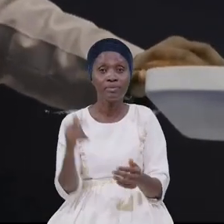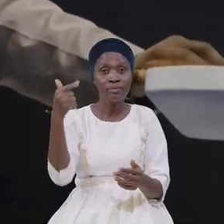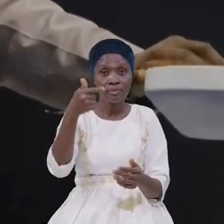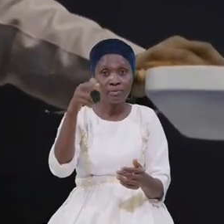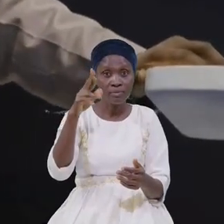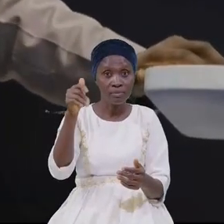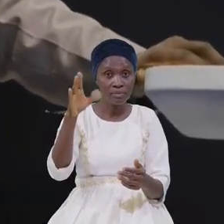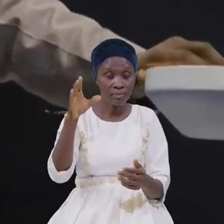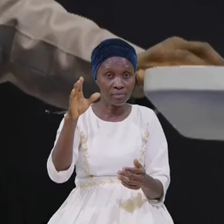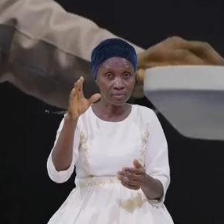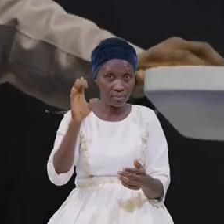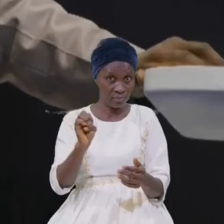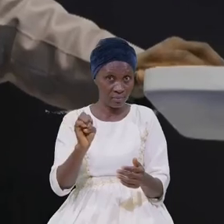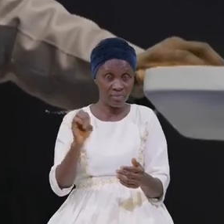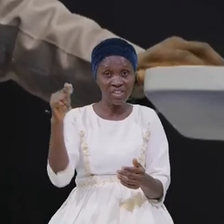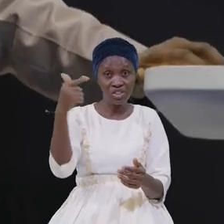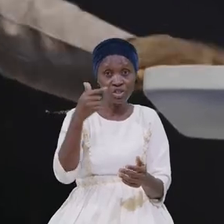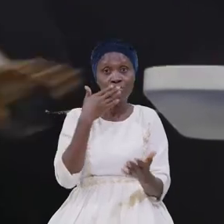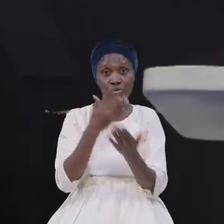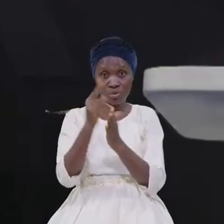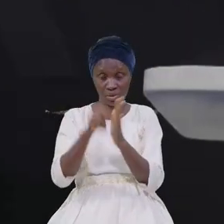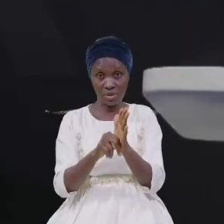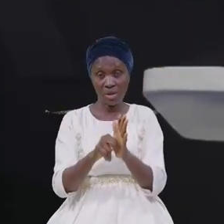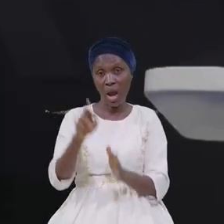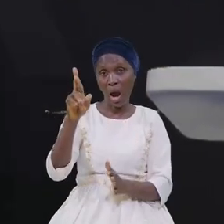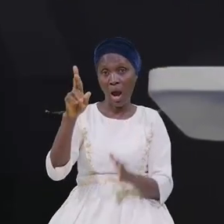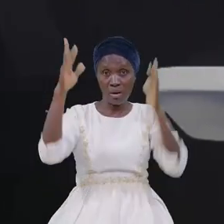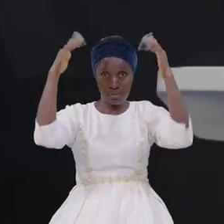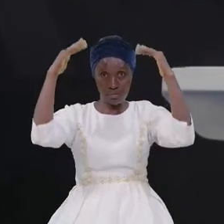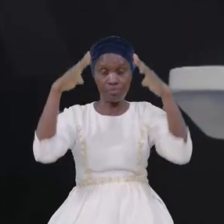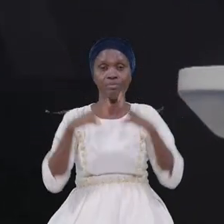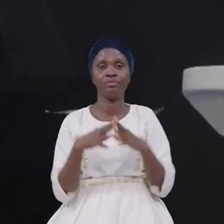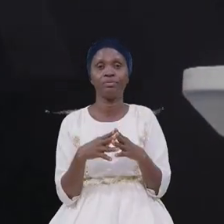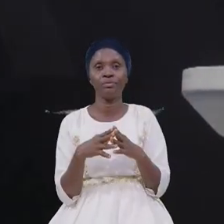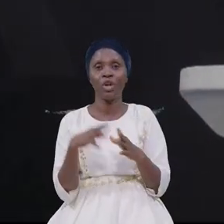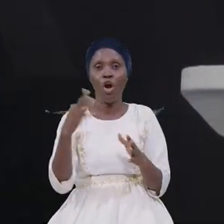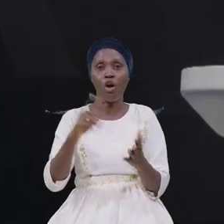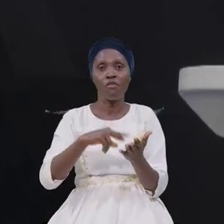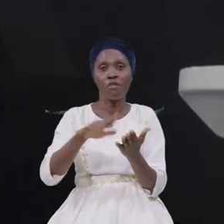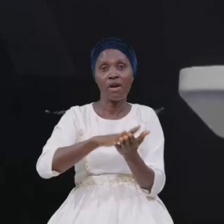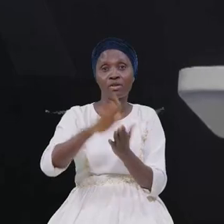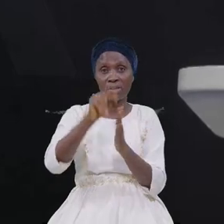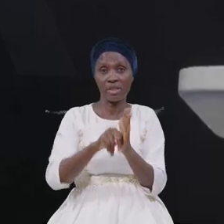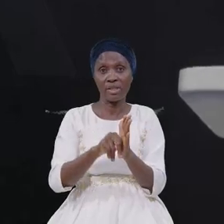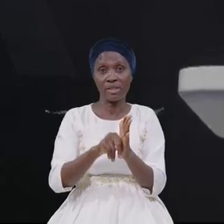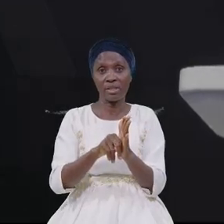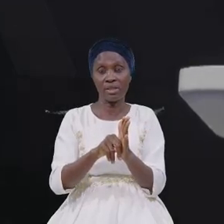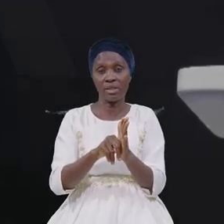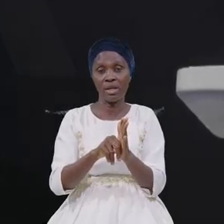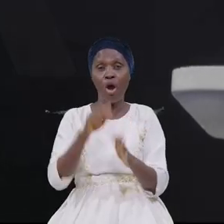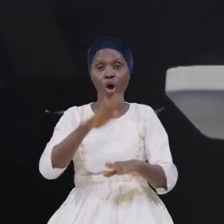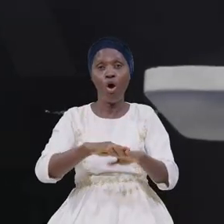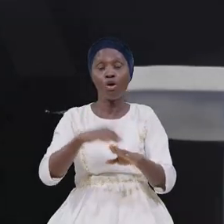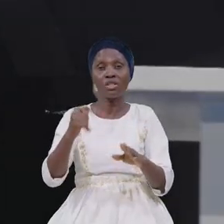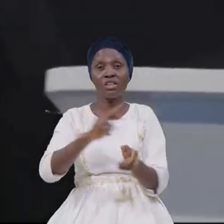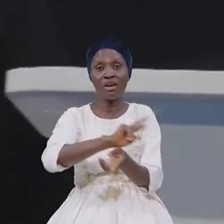la bonté, il y a R qui est la pluie de justice sur le repentant.